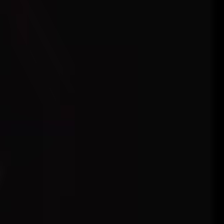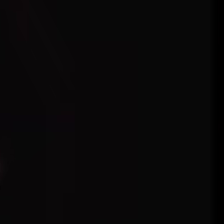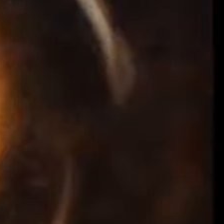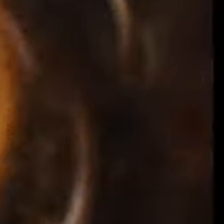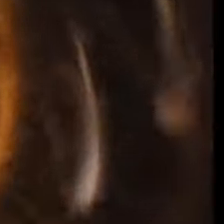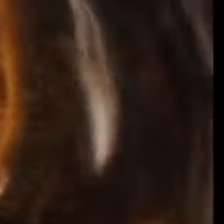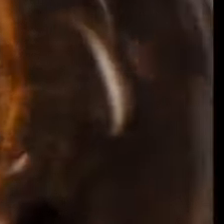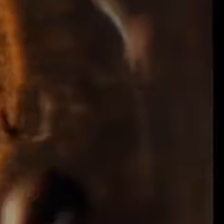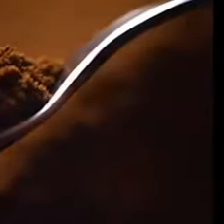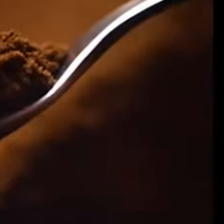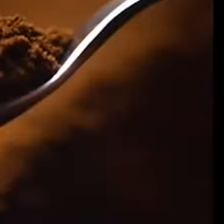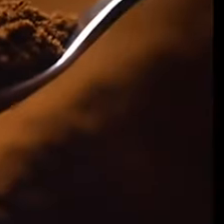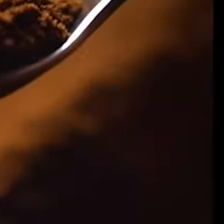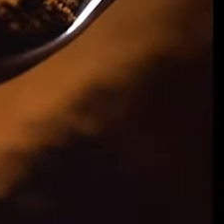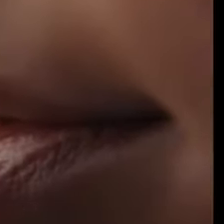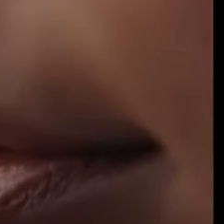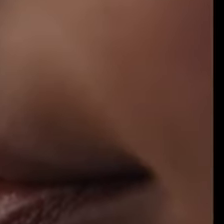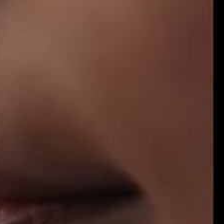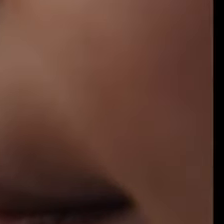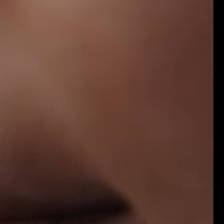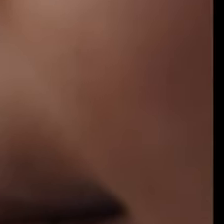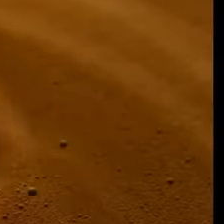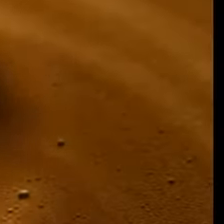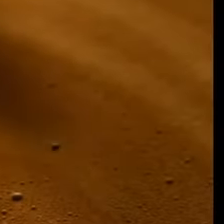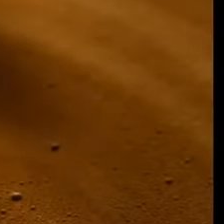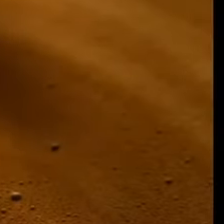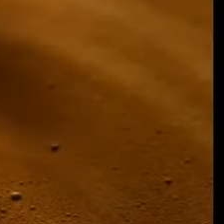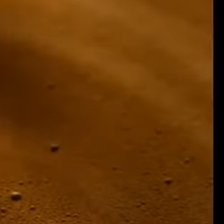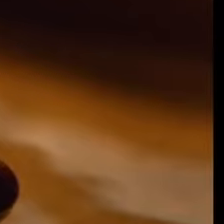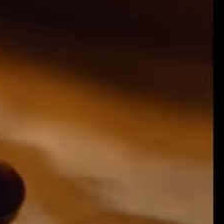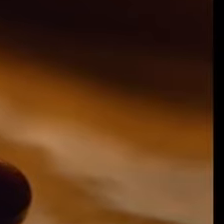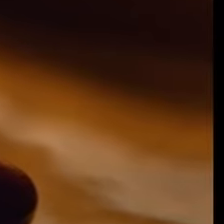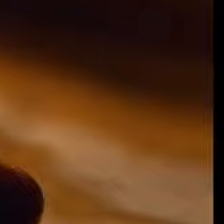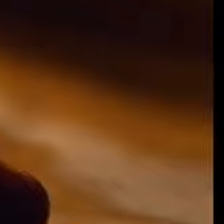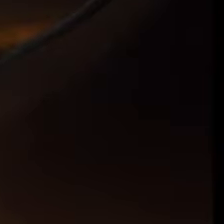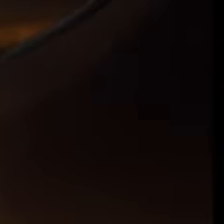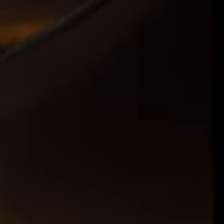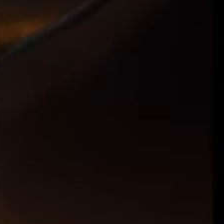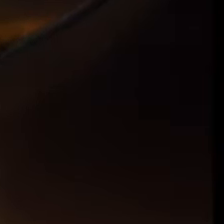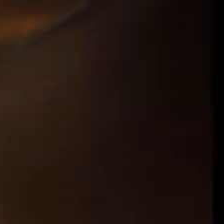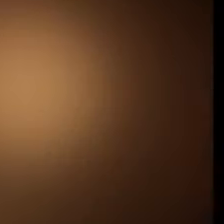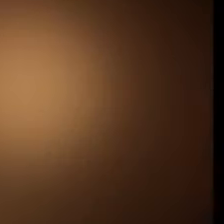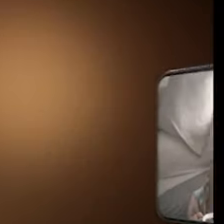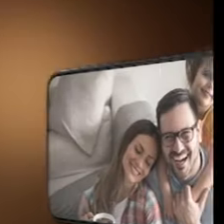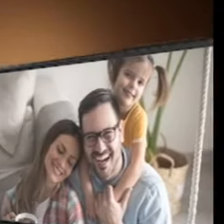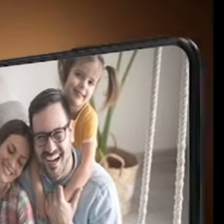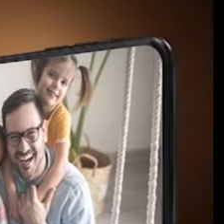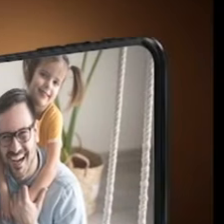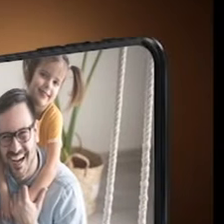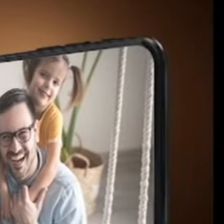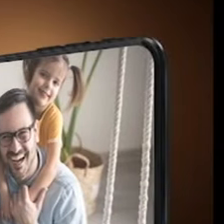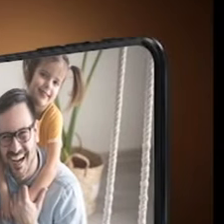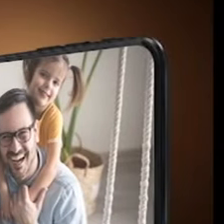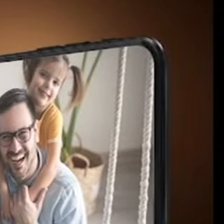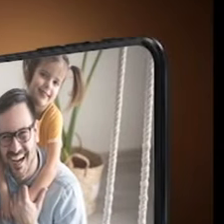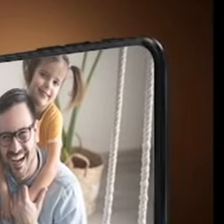Zakuhajte omiljenu kafu i popijte je sa onima koje volite. Uvijek postoji način. I dalje sve